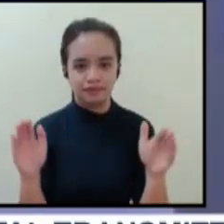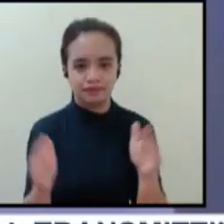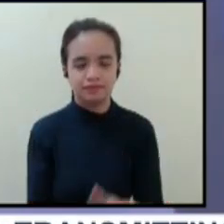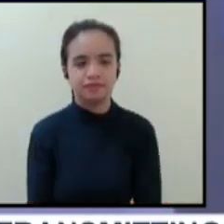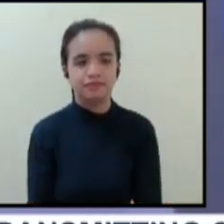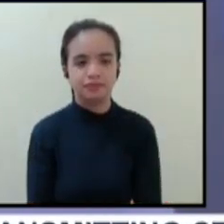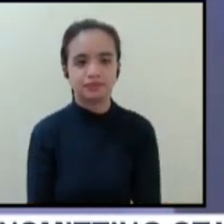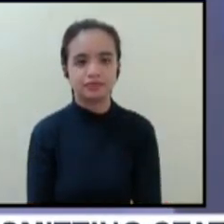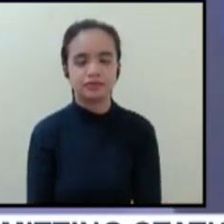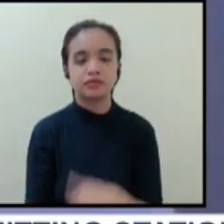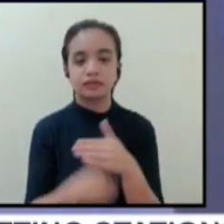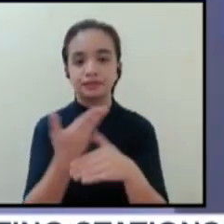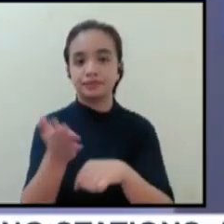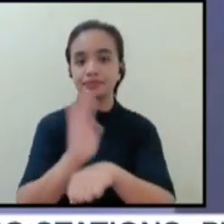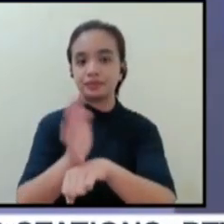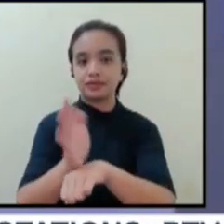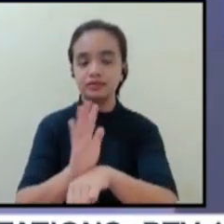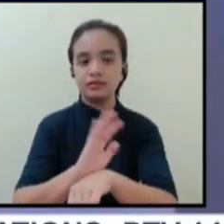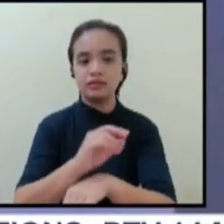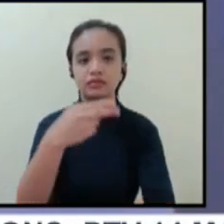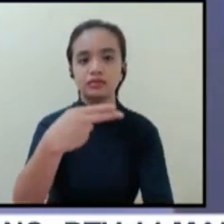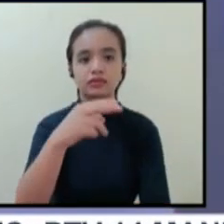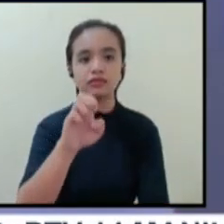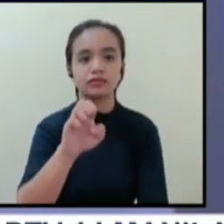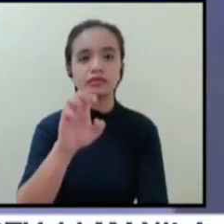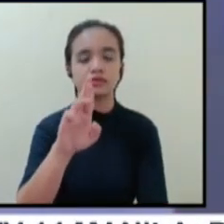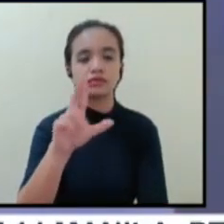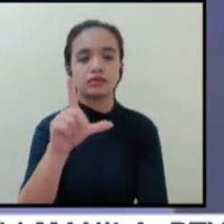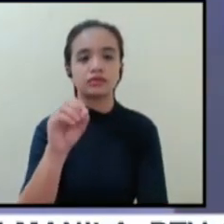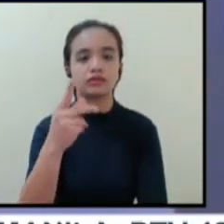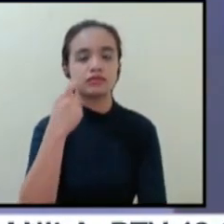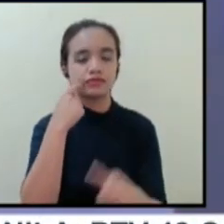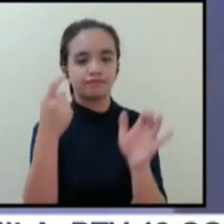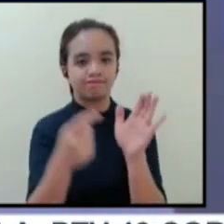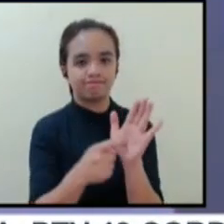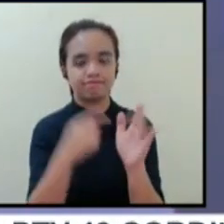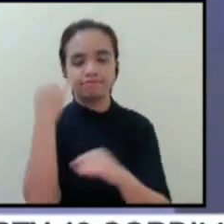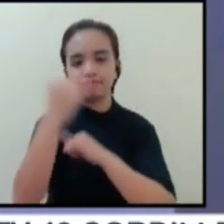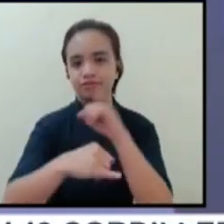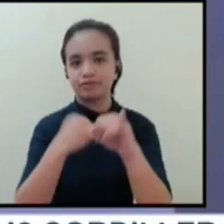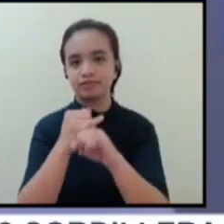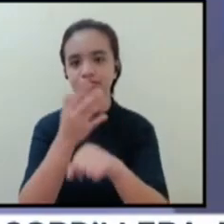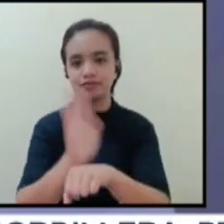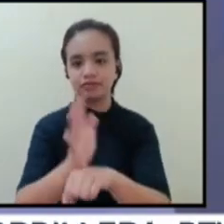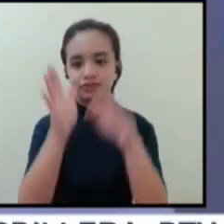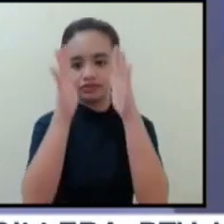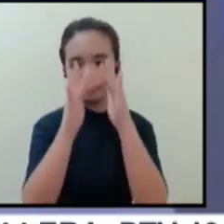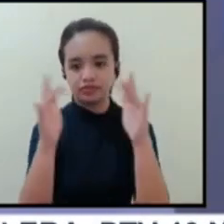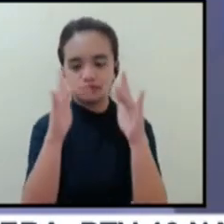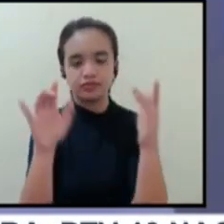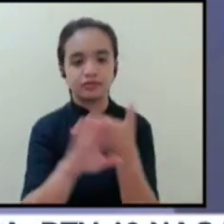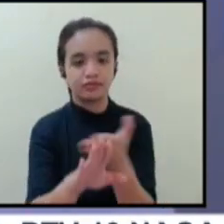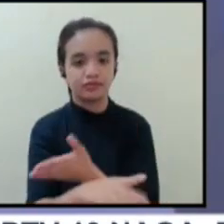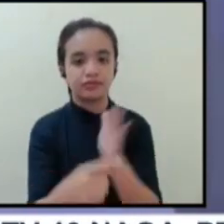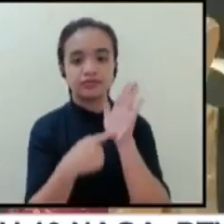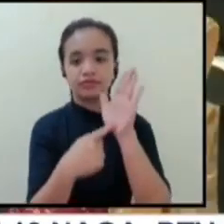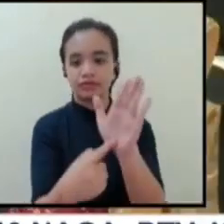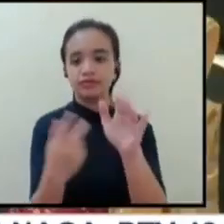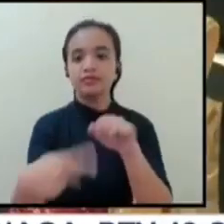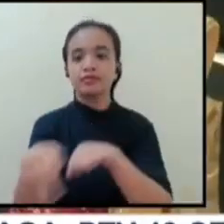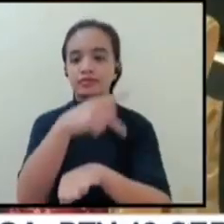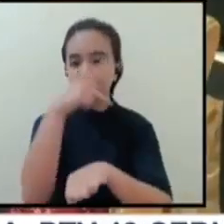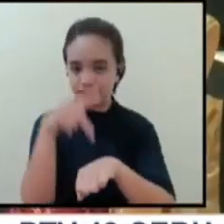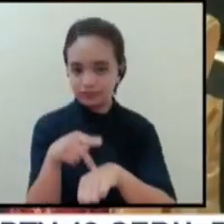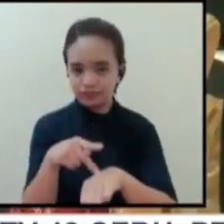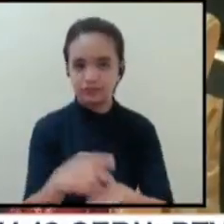Pelikulang Her Locket na kilala na sa International Film Festival bago maipalabas sa Pilipinas. Sa